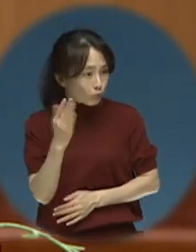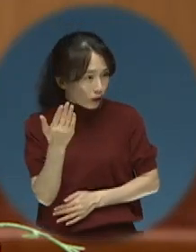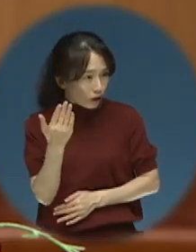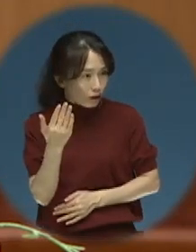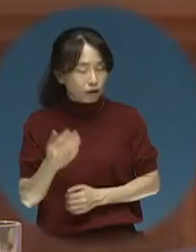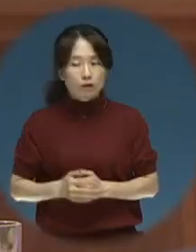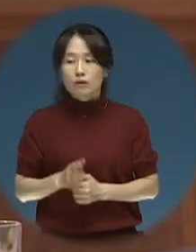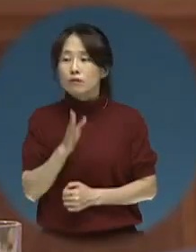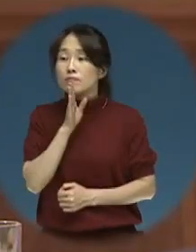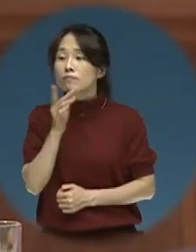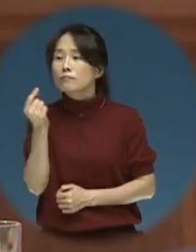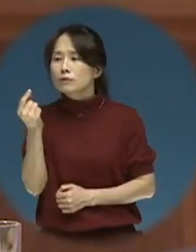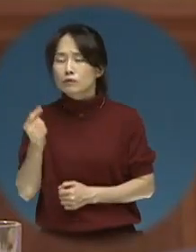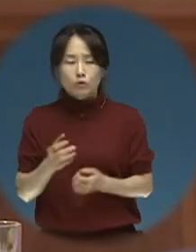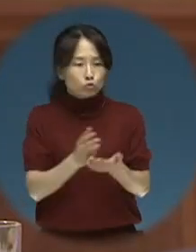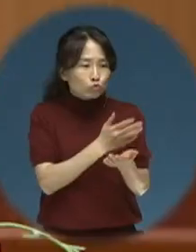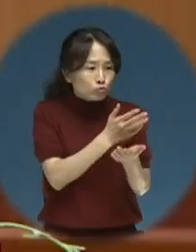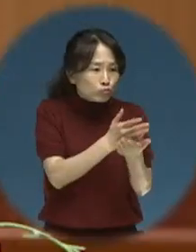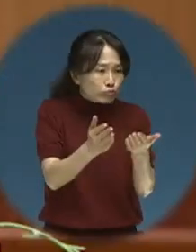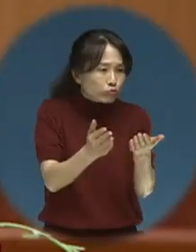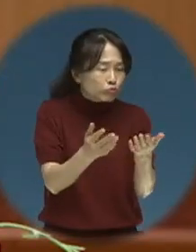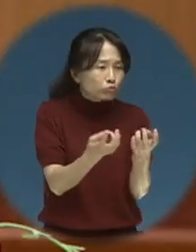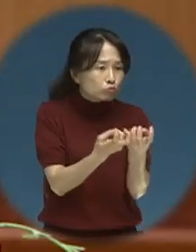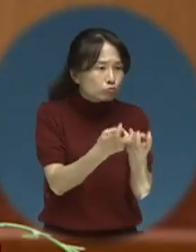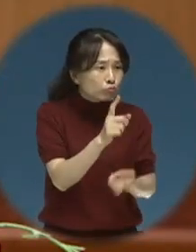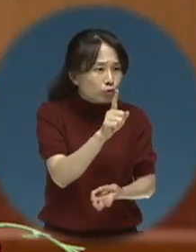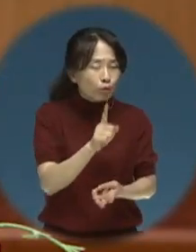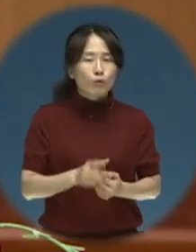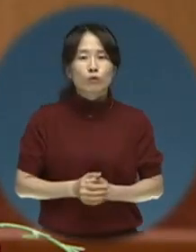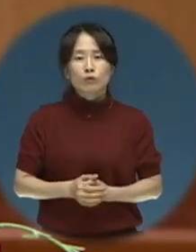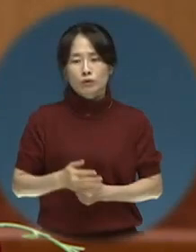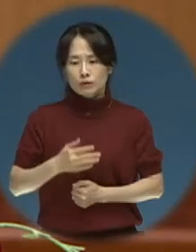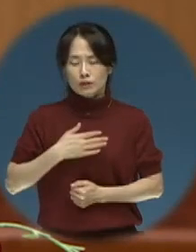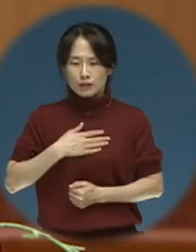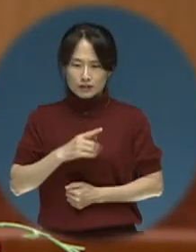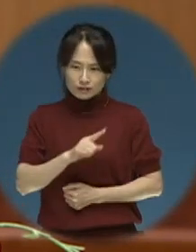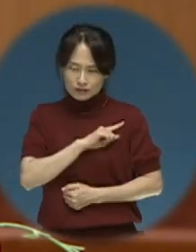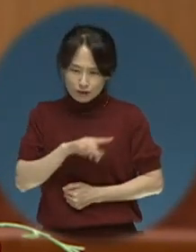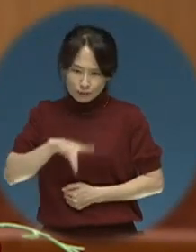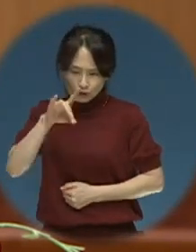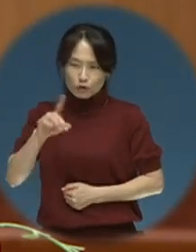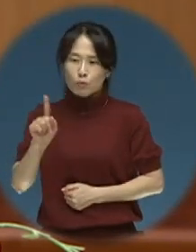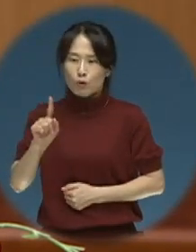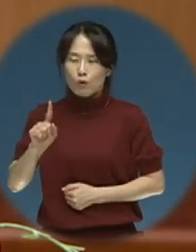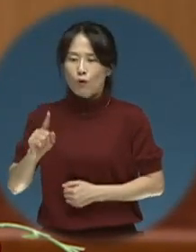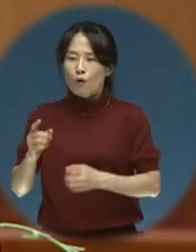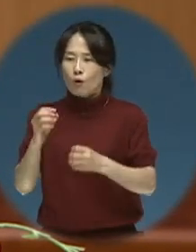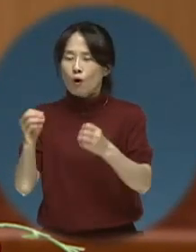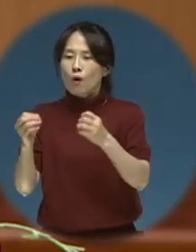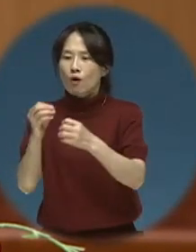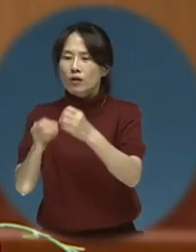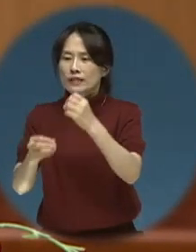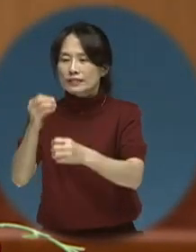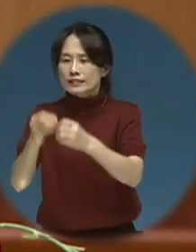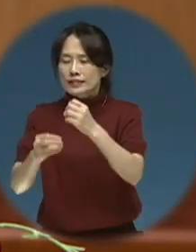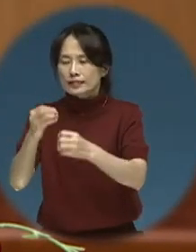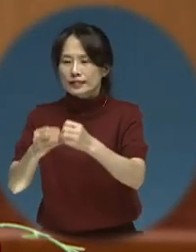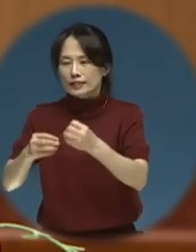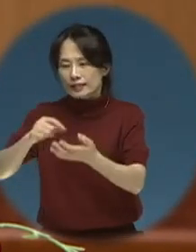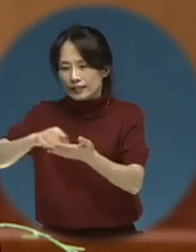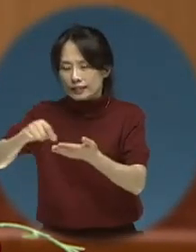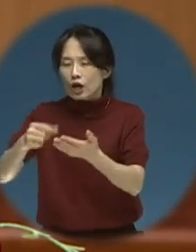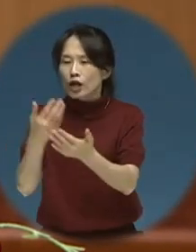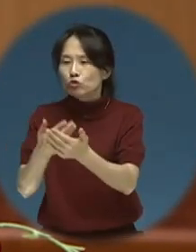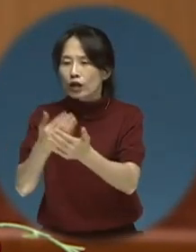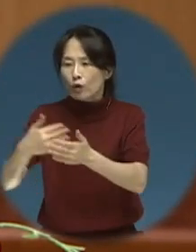네. 그게 어떻게 구분이 돼요? 우선 제일 먼저는 청탁에 의해서. 그렇죠. 예, 시청탁이 뭐 몇